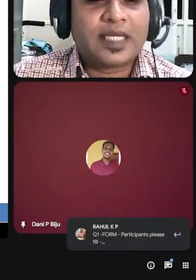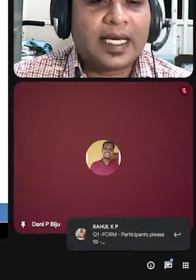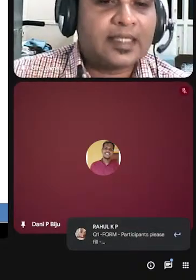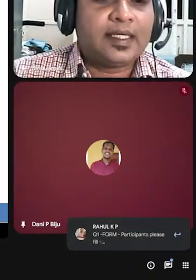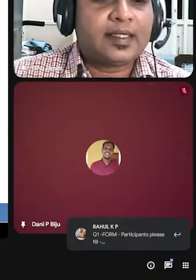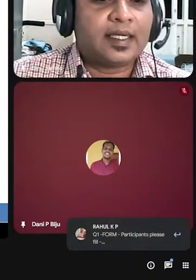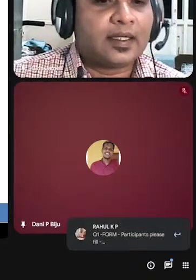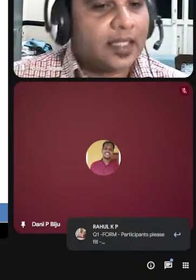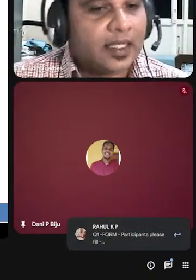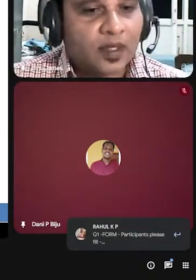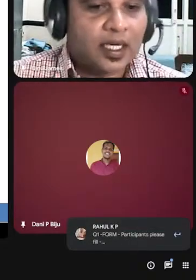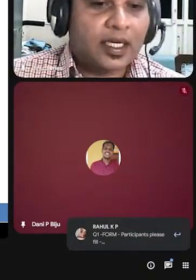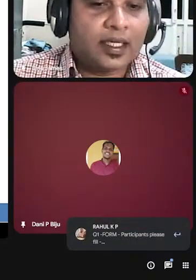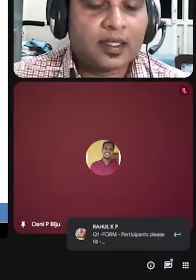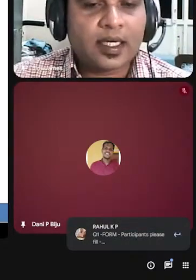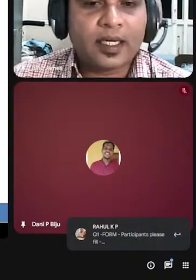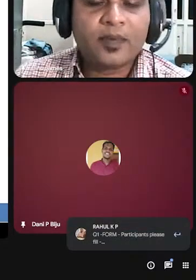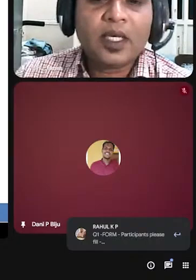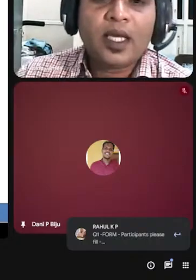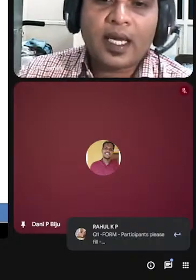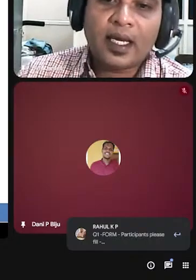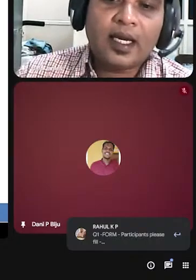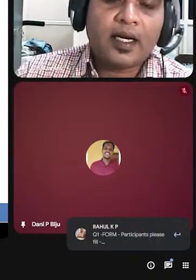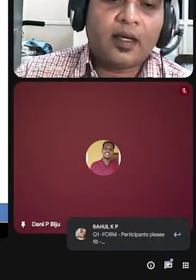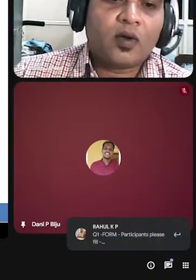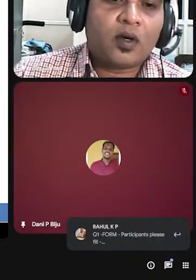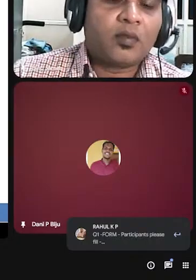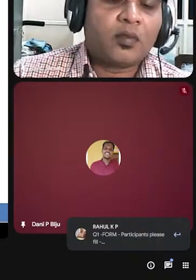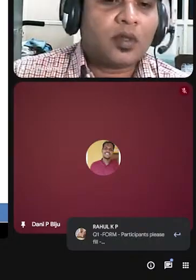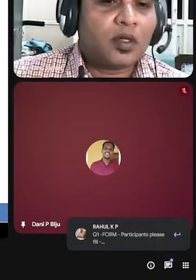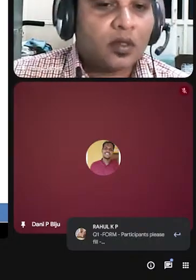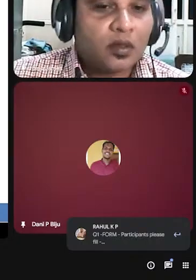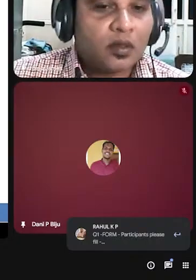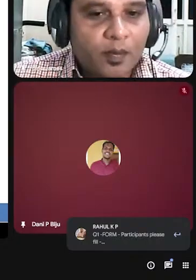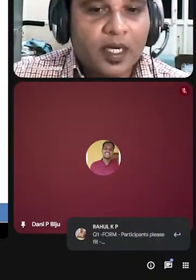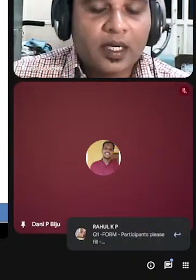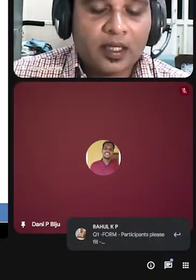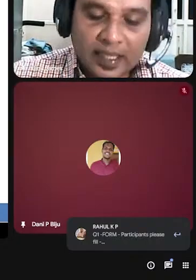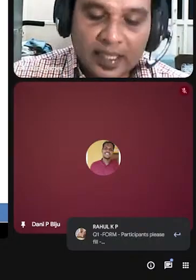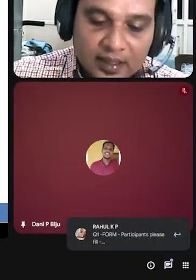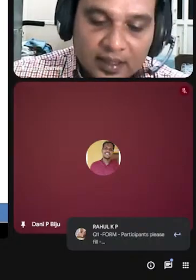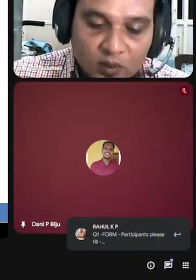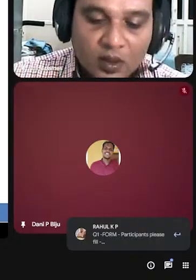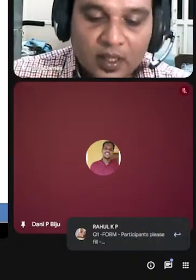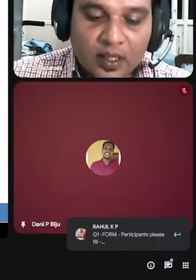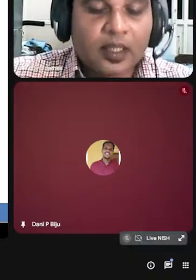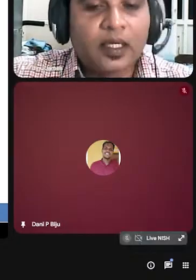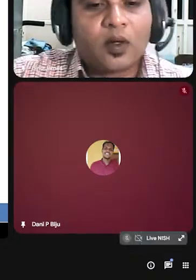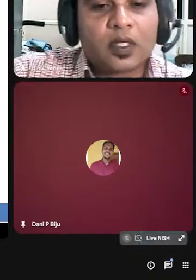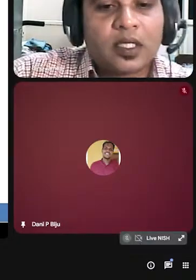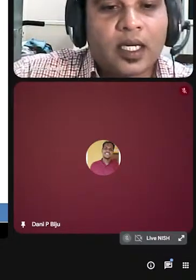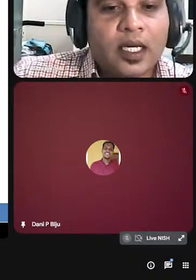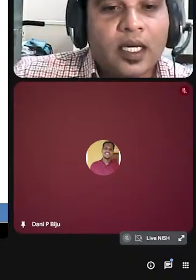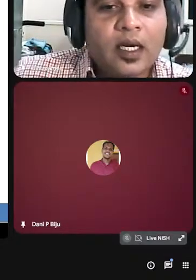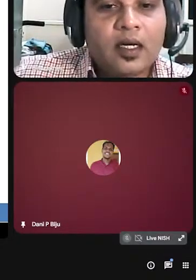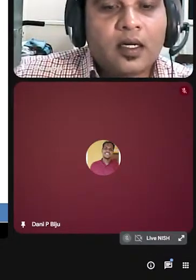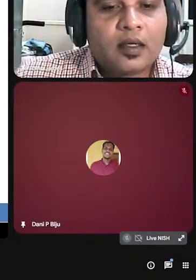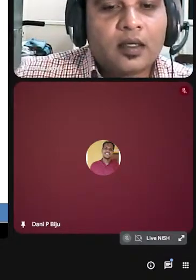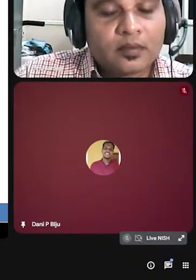ഒരു സ്റ്റാറ്റിസ്റ്റിക്സ് ആണ് ഞാൻ ഇവിടെ കാണിക്കുന്നത്. കാര്യം എങ്ങനെയാണ് ഈ രോഗം പടരുന്നത്, എത്രത്തോളമാണ് ഈ